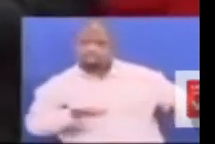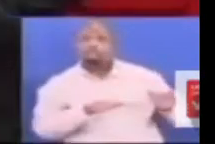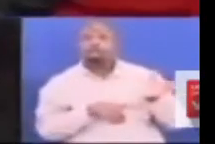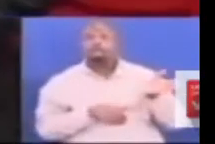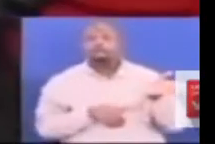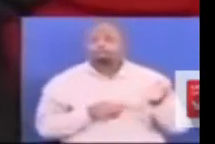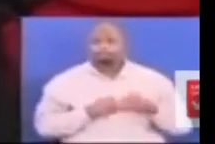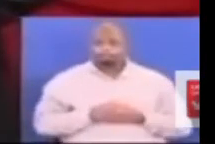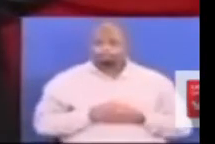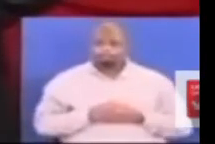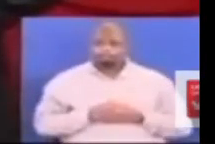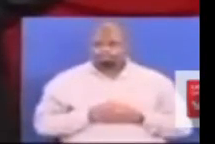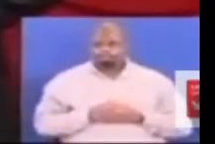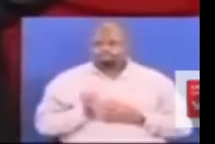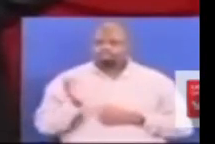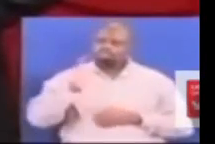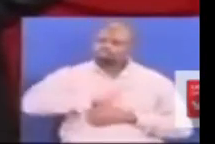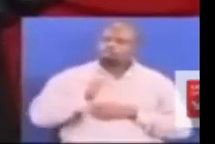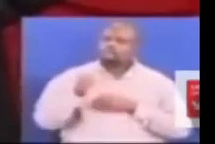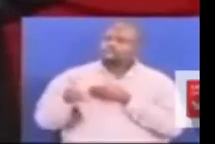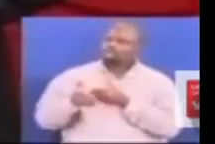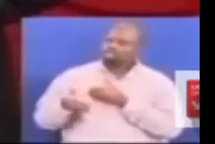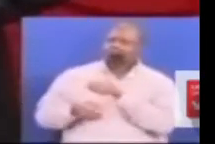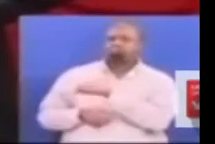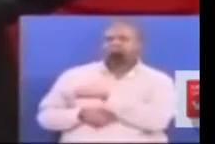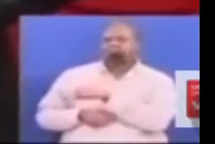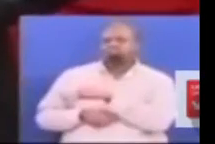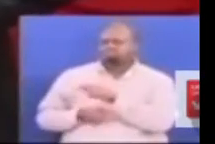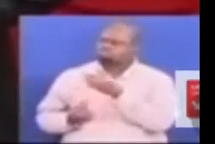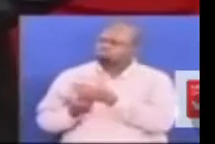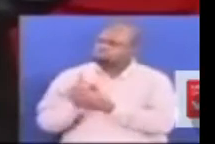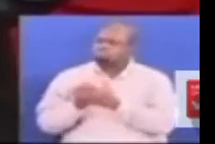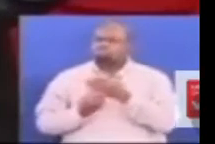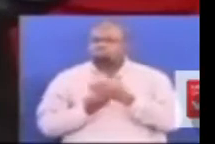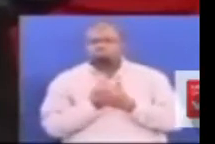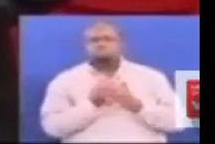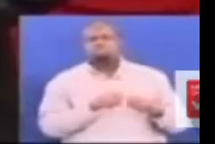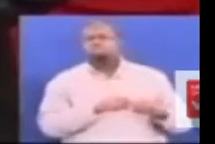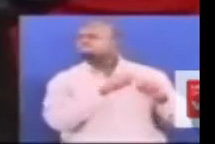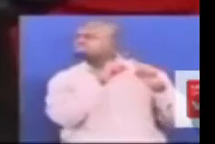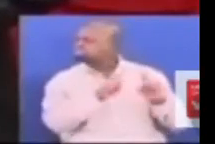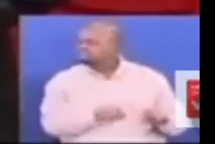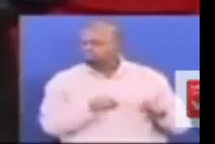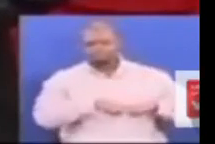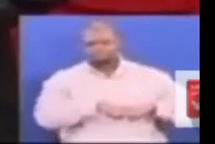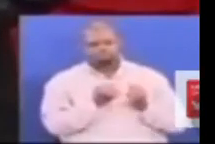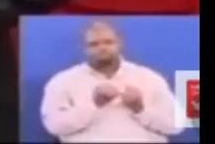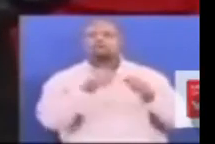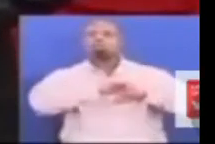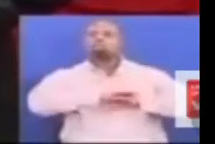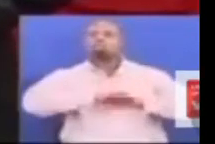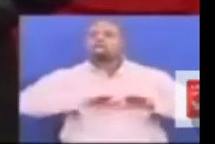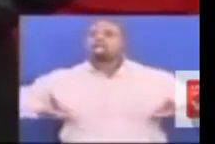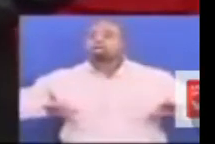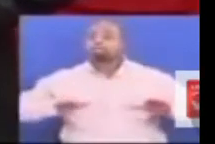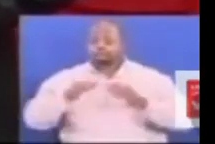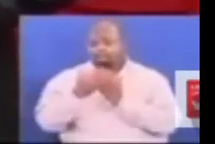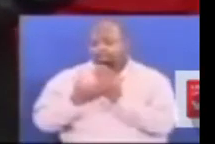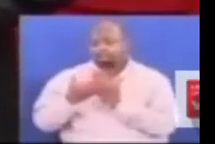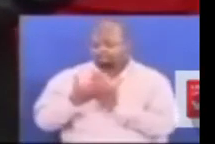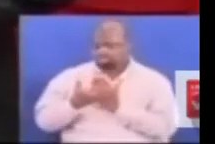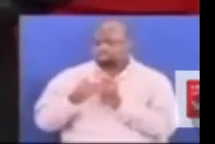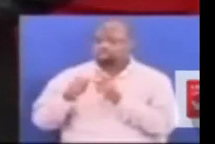Siku za karibuni kumekuwa kuna muendelezo wa matukio mengi yanayovunja usalama huo,